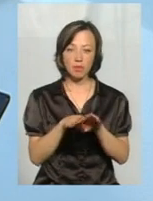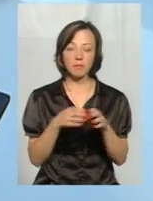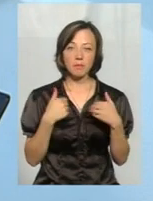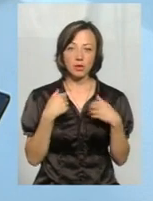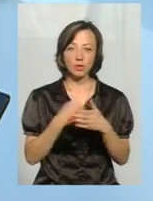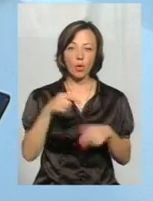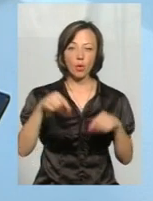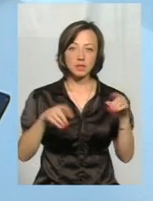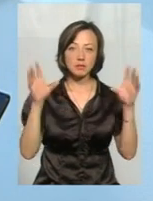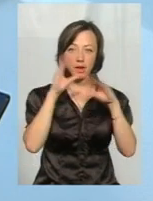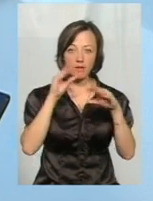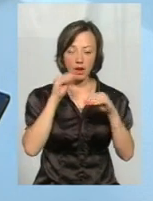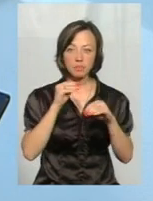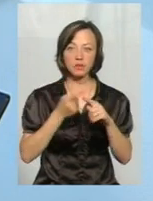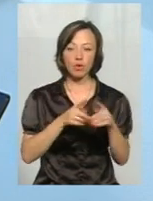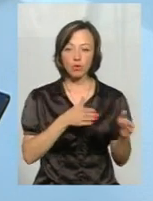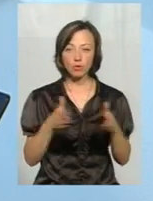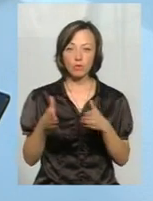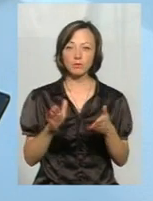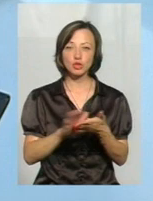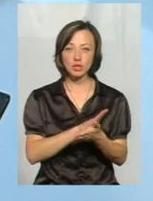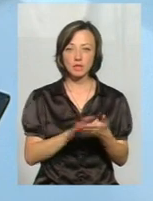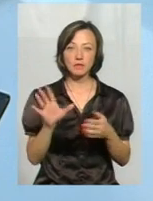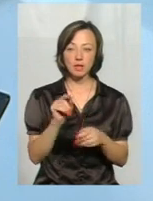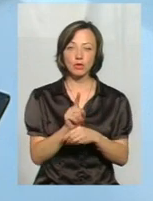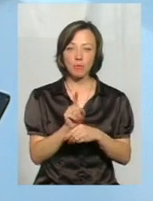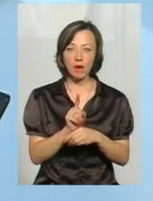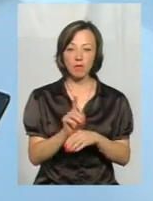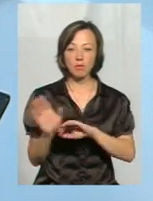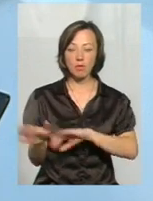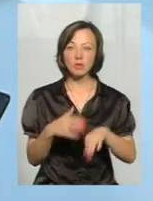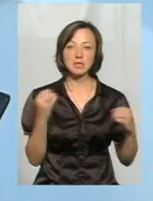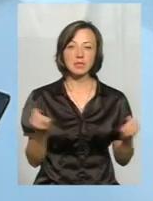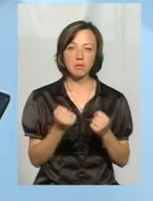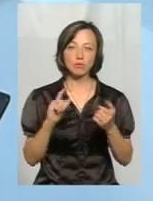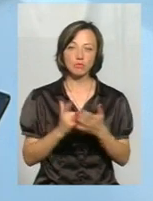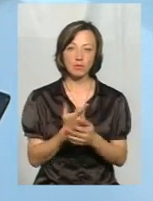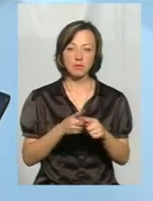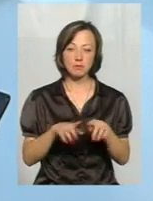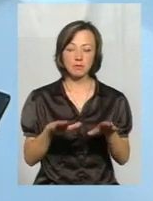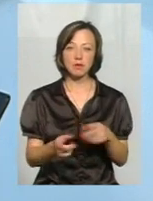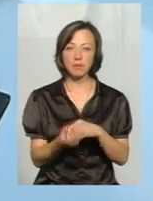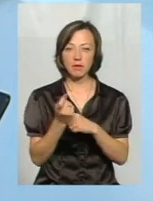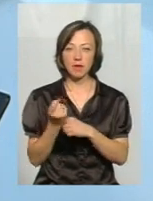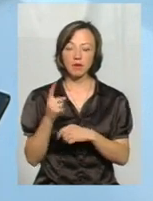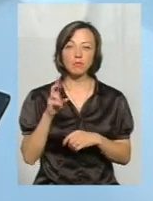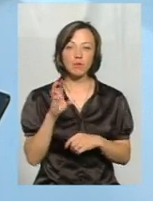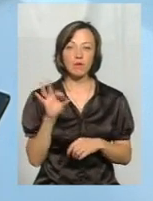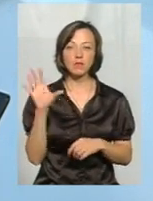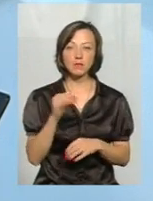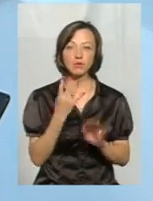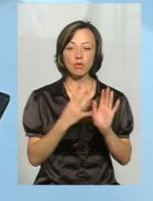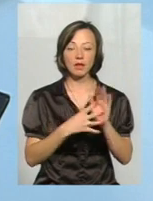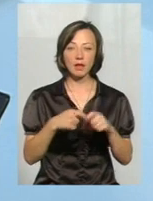осені справляємося, готовим, чистим, все нормально. Проходить зима і в нових місцях проявляється, тому що всі